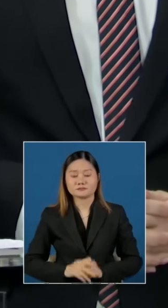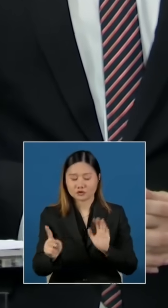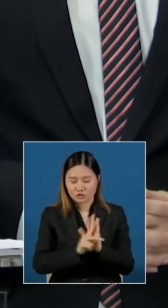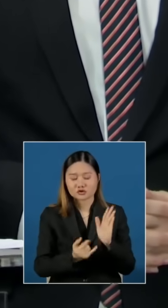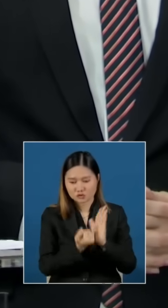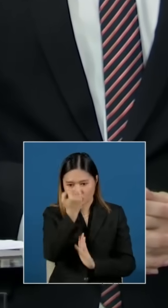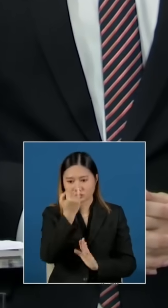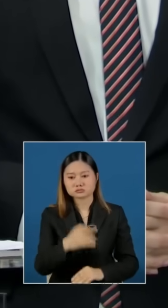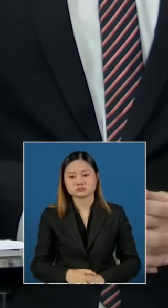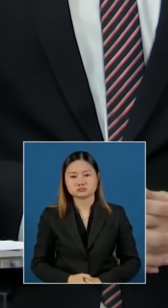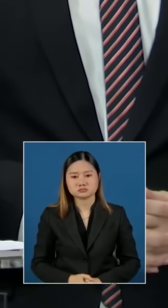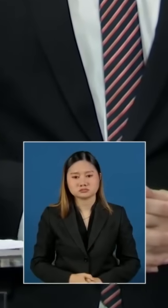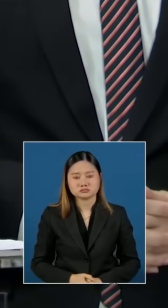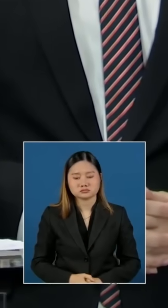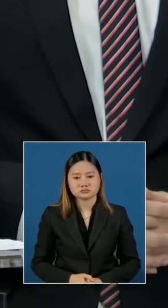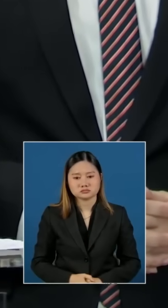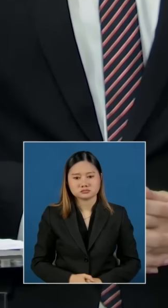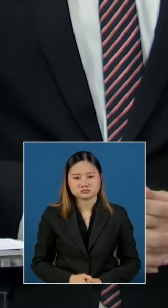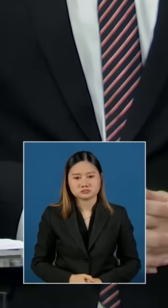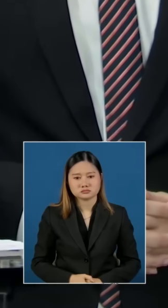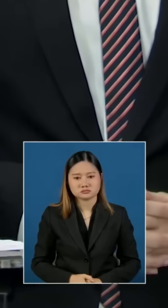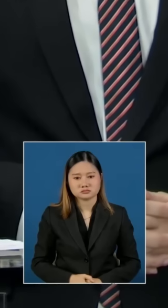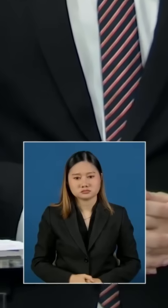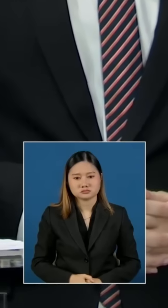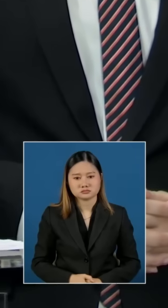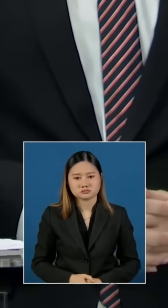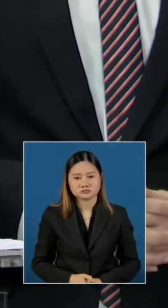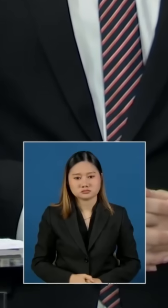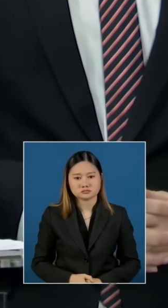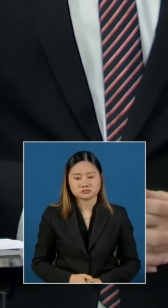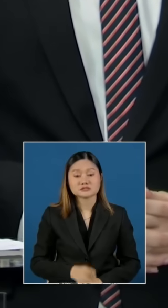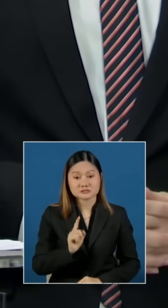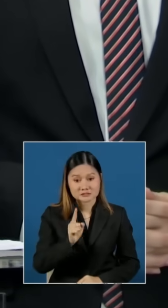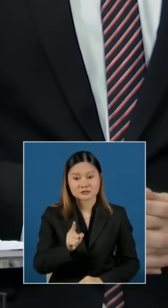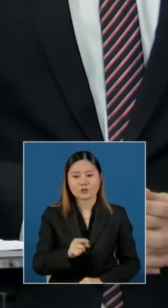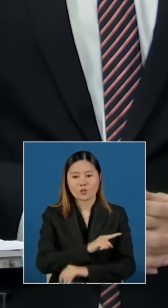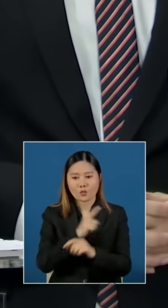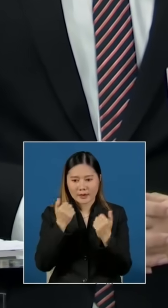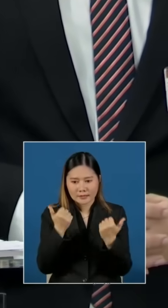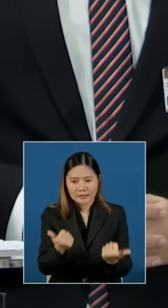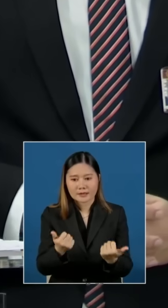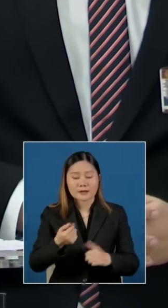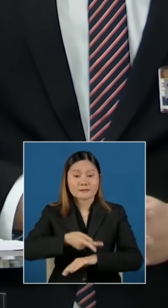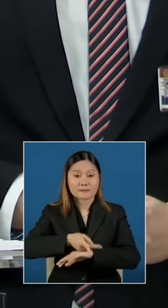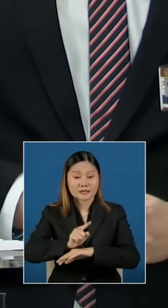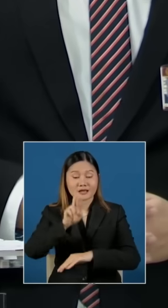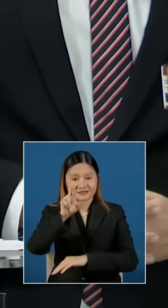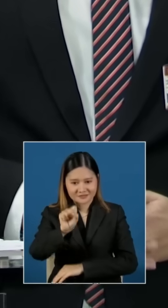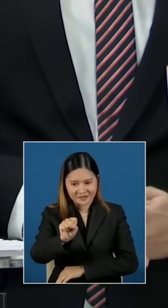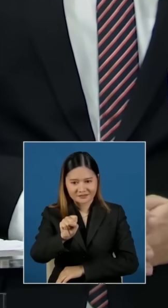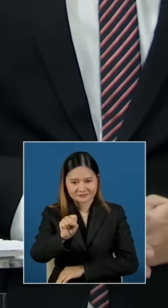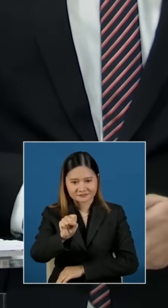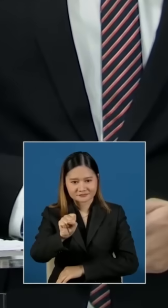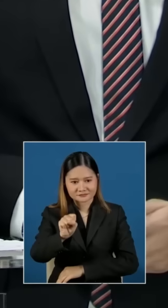องนะครับแล้วก็ควรจะจริงๆแล้วเนี่ยวันนี้ประธานสภาควรจะ